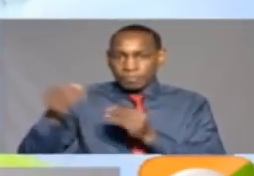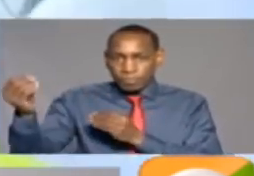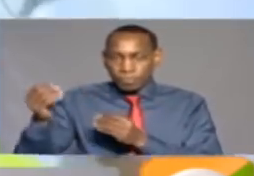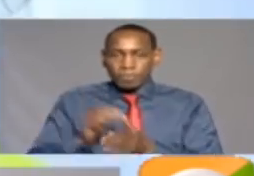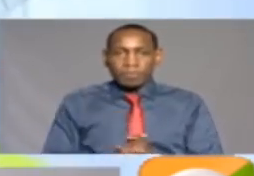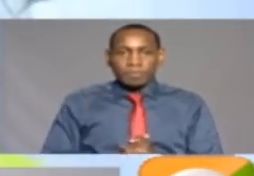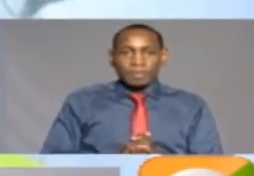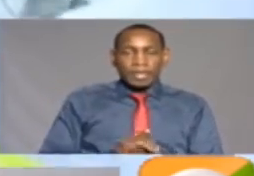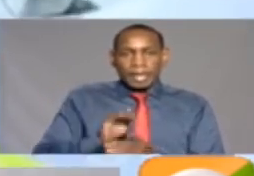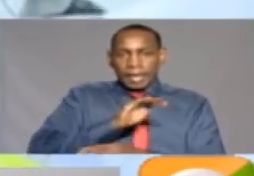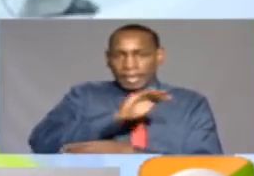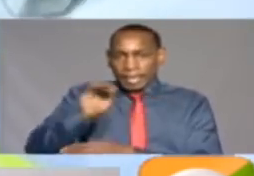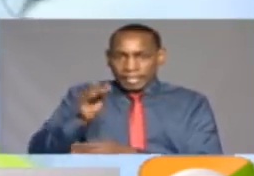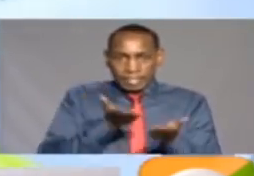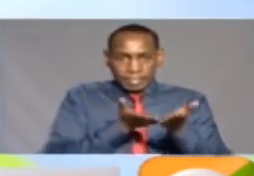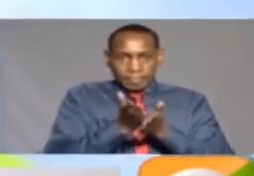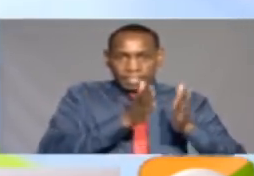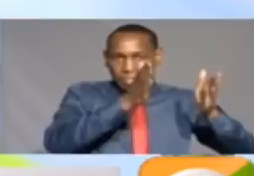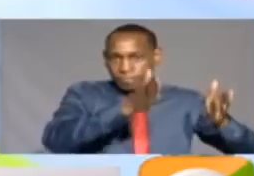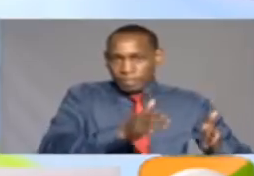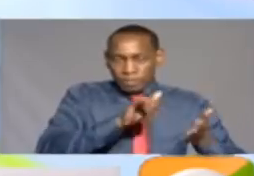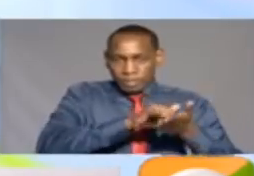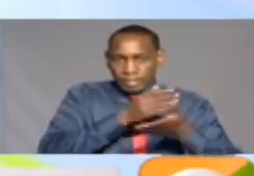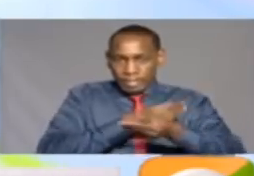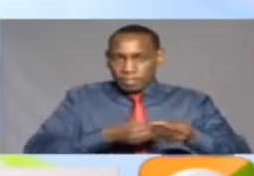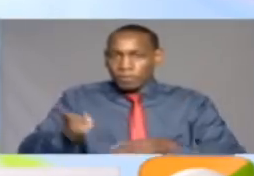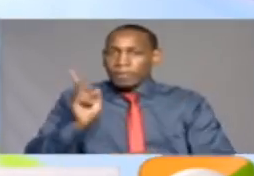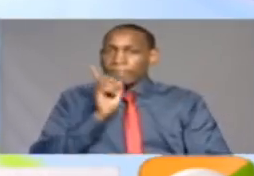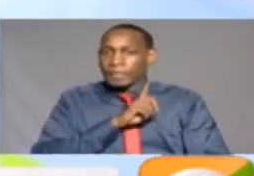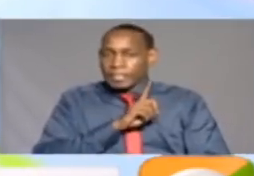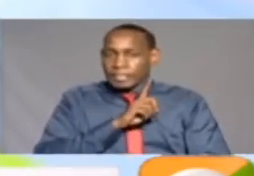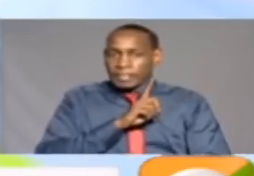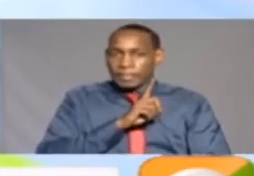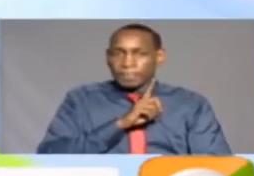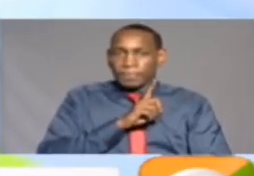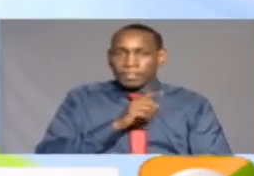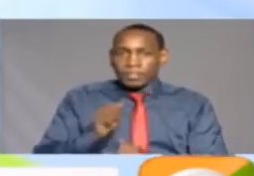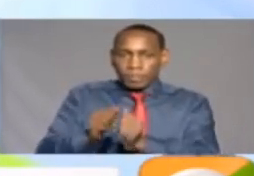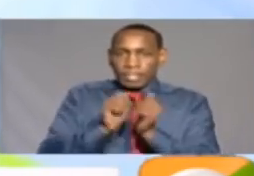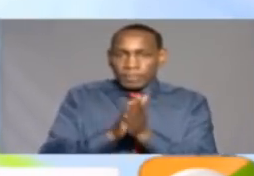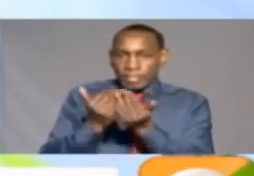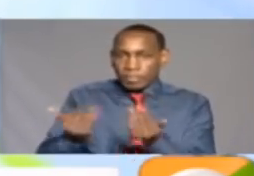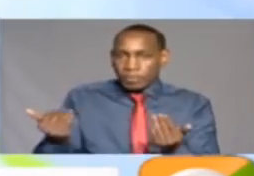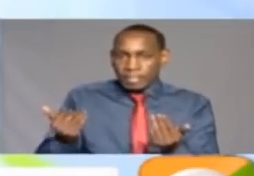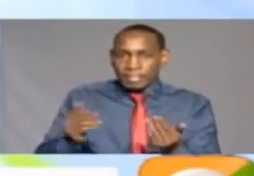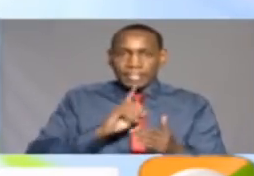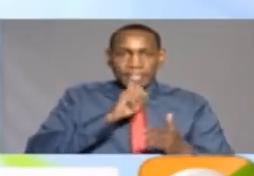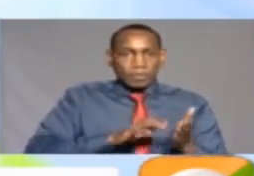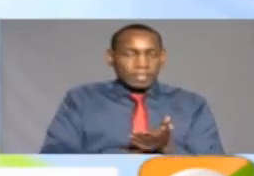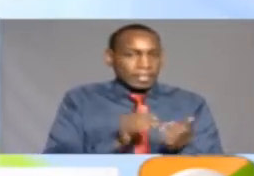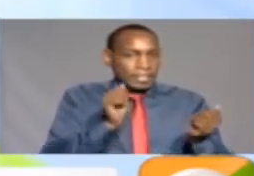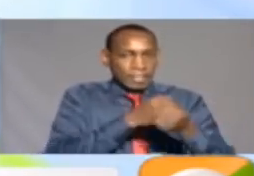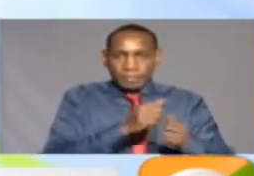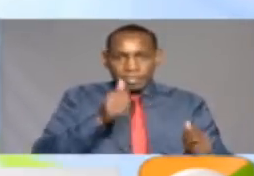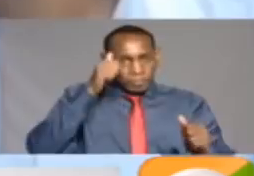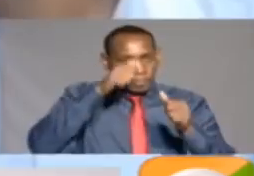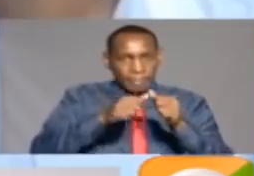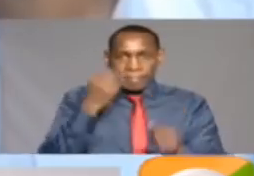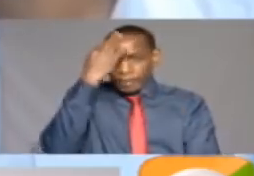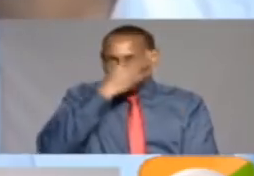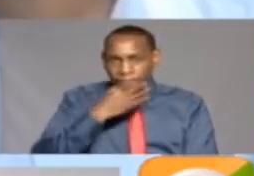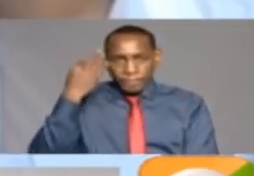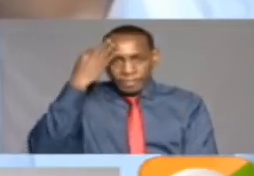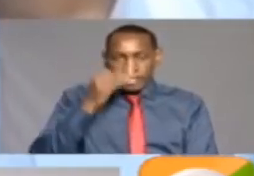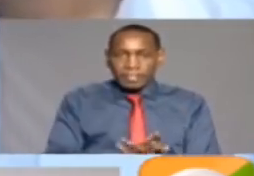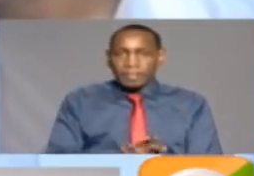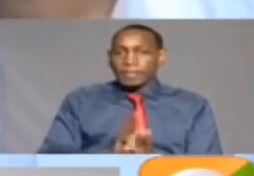Kauliza mama wa viazi mwenye alikuwa ameuzia yule mama pamoja na wale watoto, lakini akasema hawezi kumbuka sura.